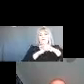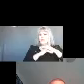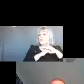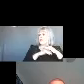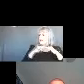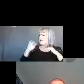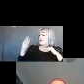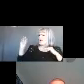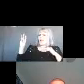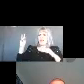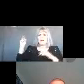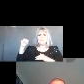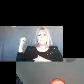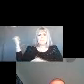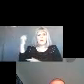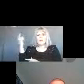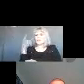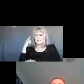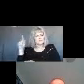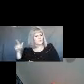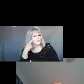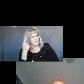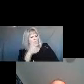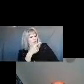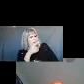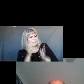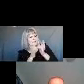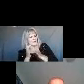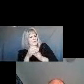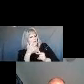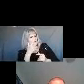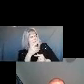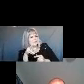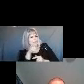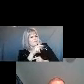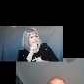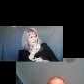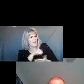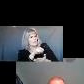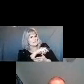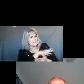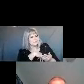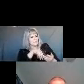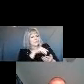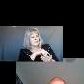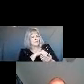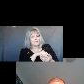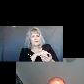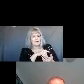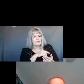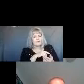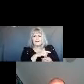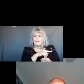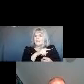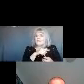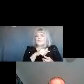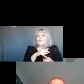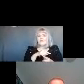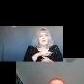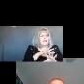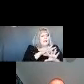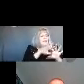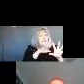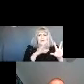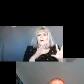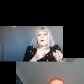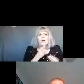luister. En wat sê hy toe? Is ons nou by Jesus van Nazareth? Ok, wat hulle het om ons laat kruisig. En hy kol hulle